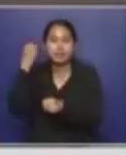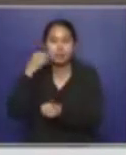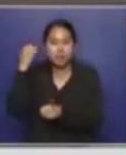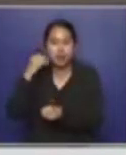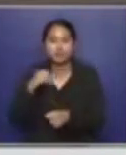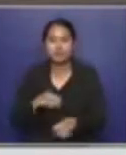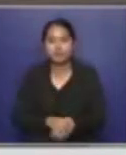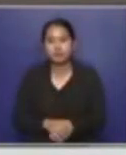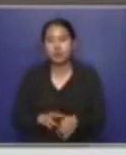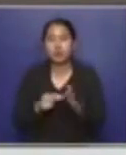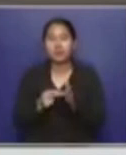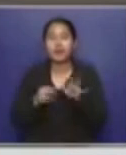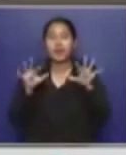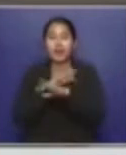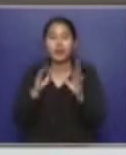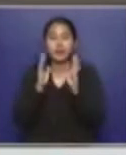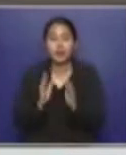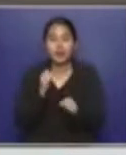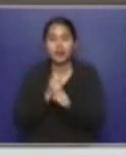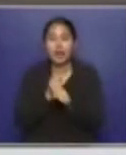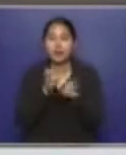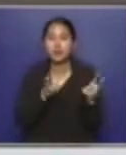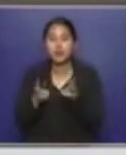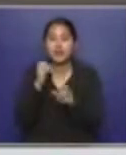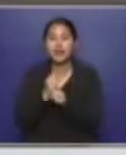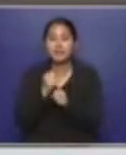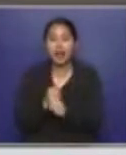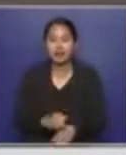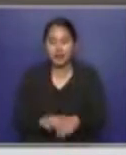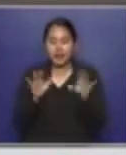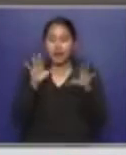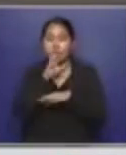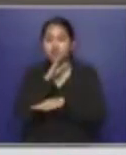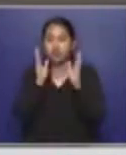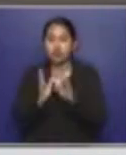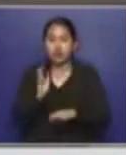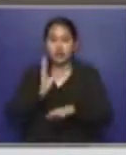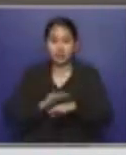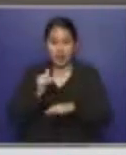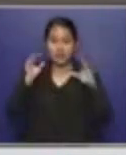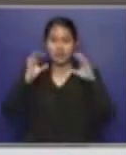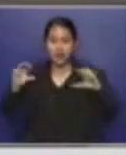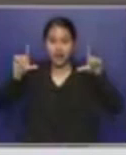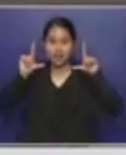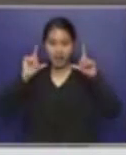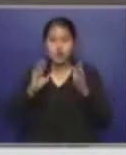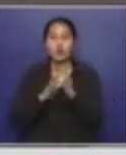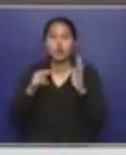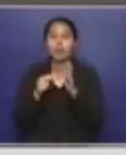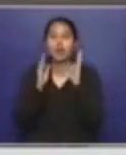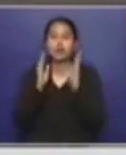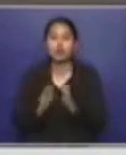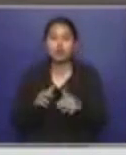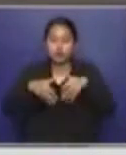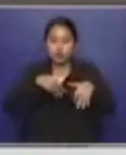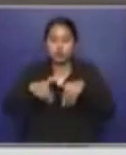ถือว่าเป็นกลไกหนึ่งสำหรับผู้บริหารแต่สำหรับมืออาชีพสำหรับเครดิตของรัฐบาลพี่น้องประชาชนตลอด